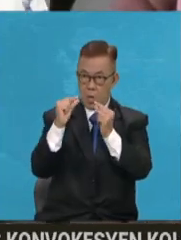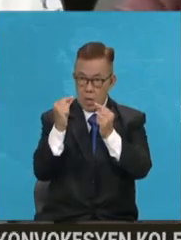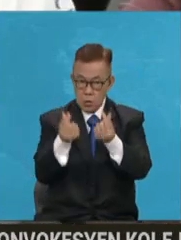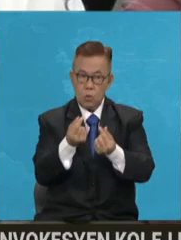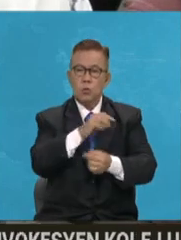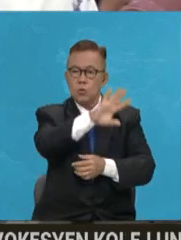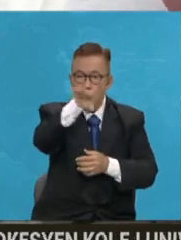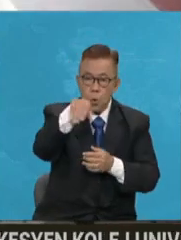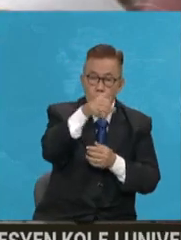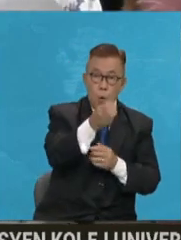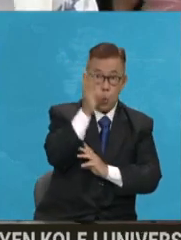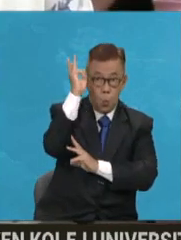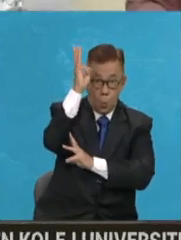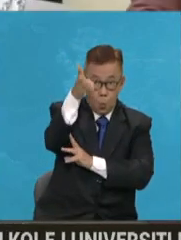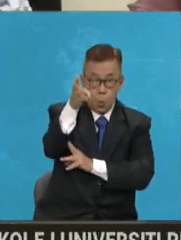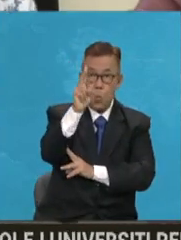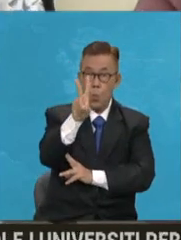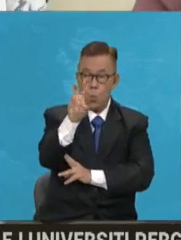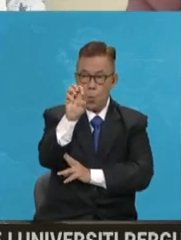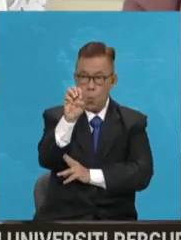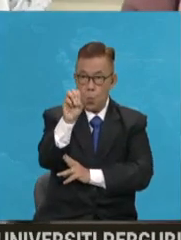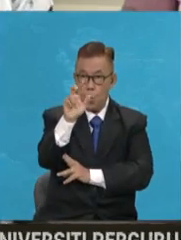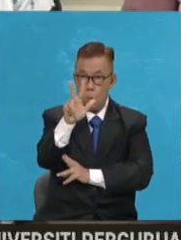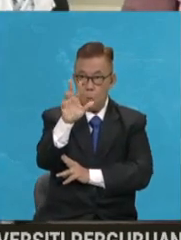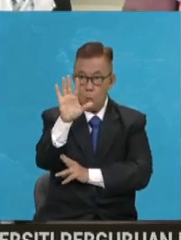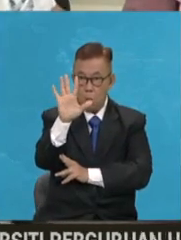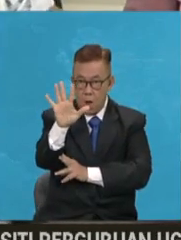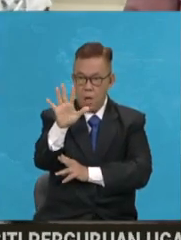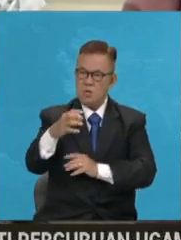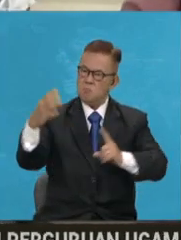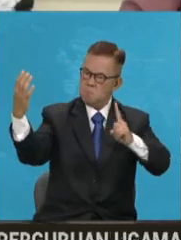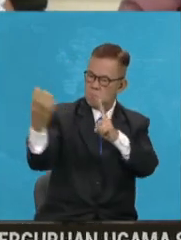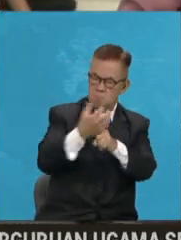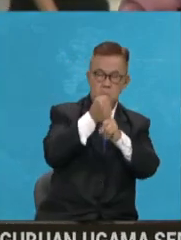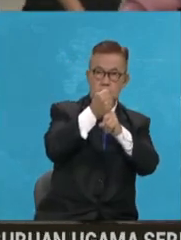memastikan wawasan Brunei 2035 tercapai